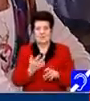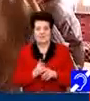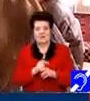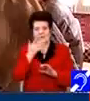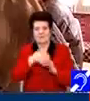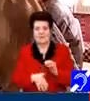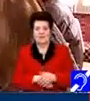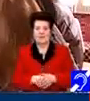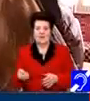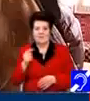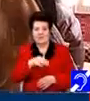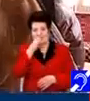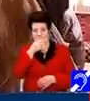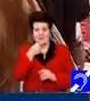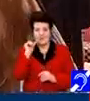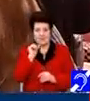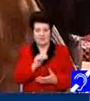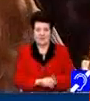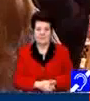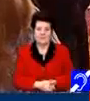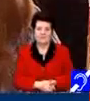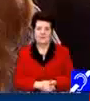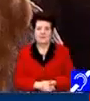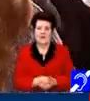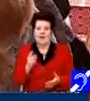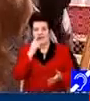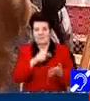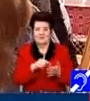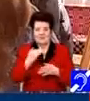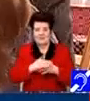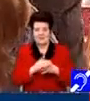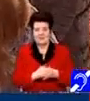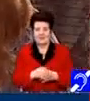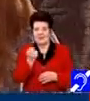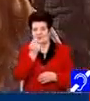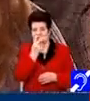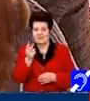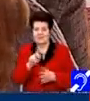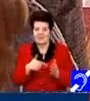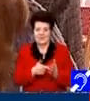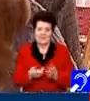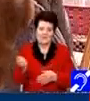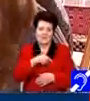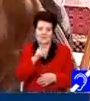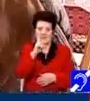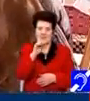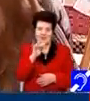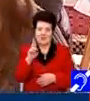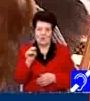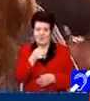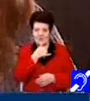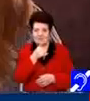se regretă. Am venit în Chișinău de ieri, am ajuns aseară, am făcut un tur de Chișinău și astăzi am ajuns la Cricova. Am